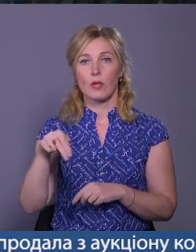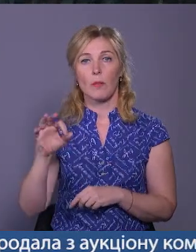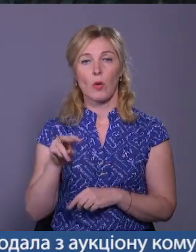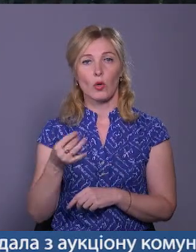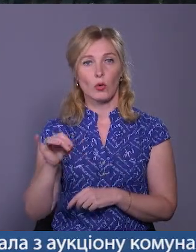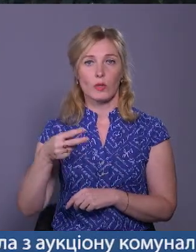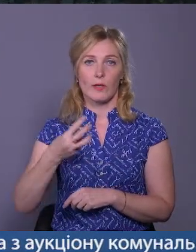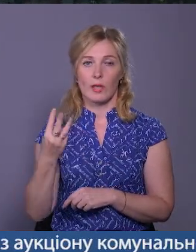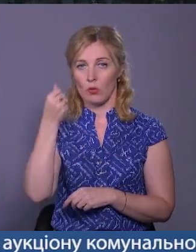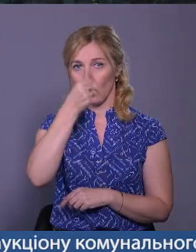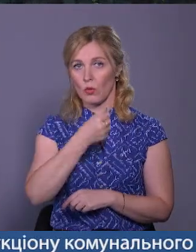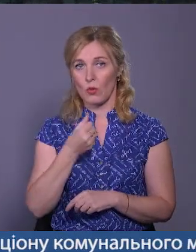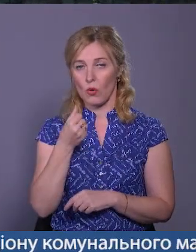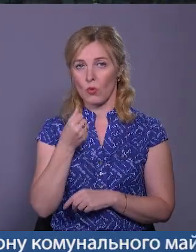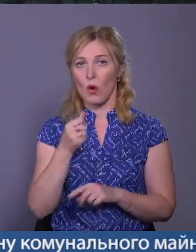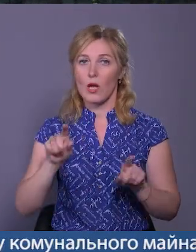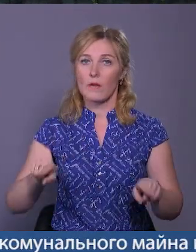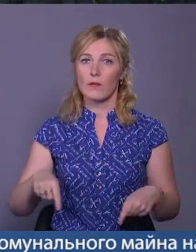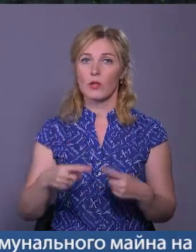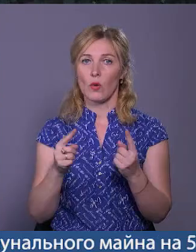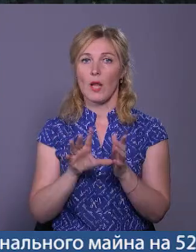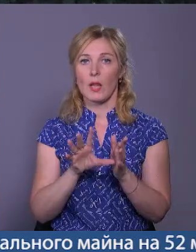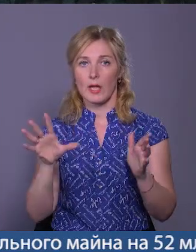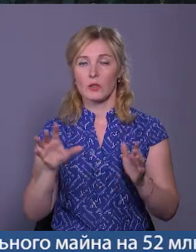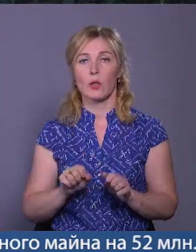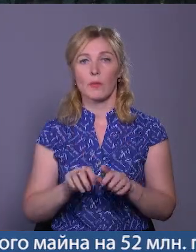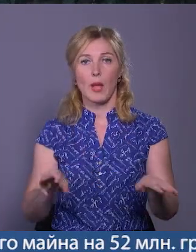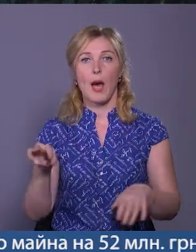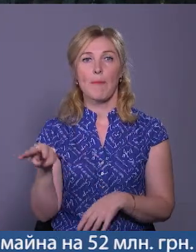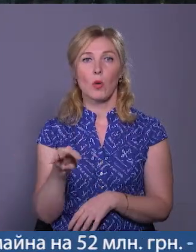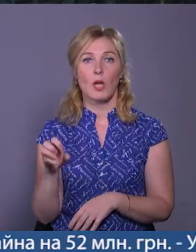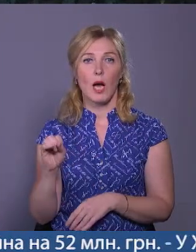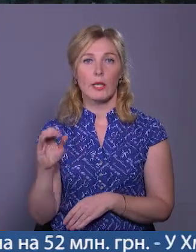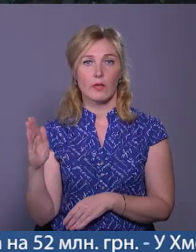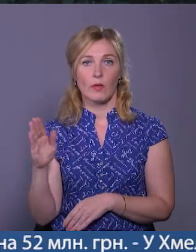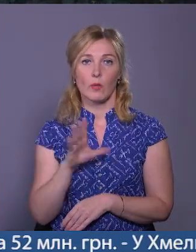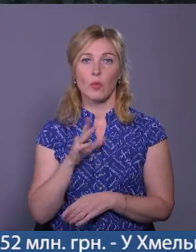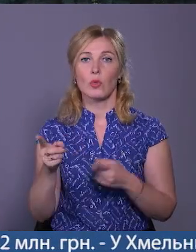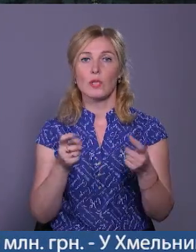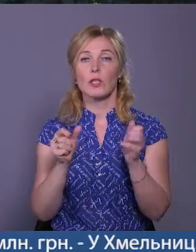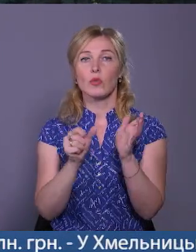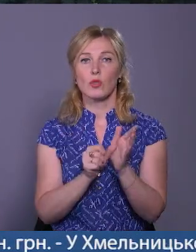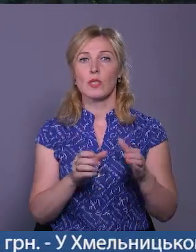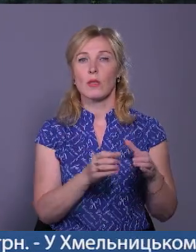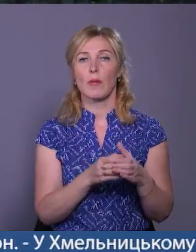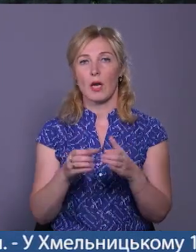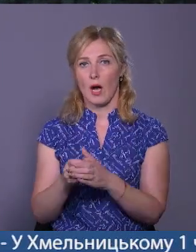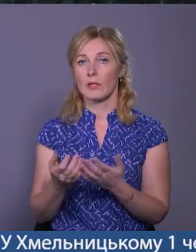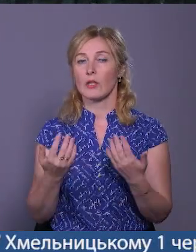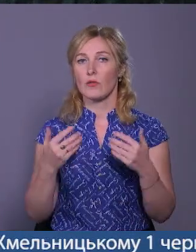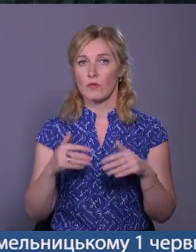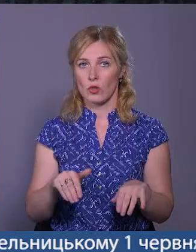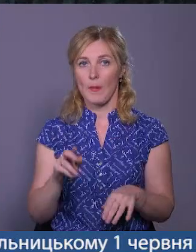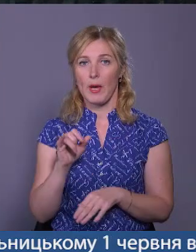2023 року відновлювали електричні мережі на миколаївщині було задіяно 6 бригад і вже